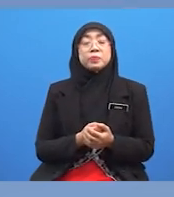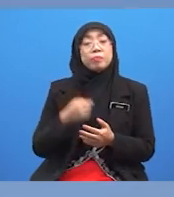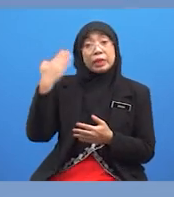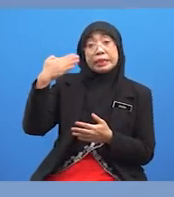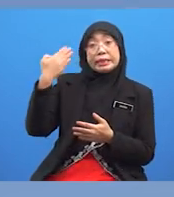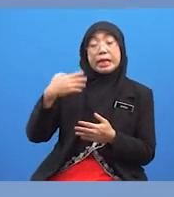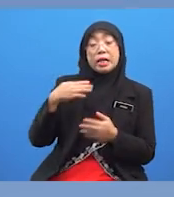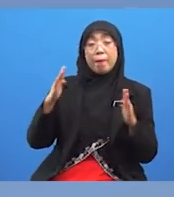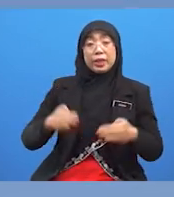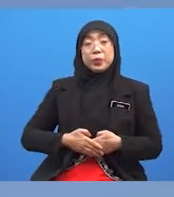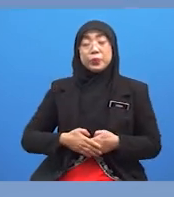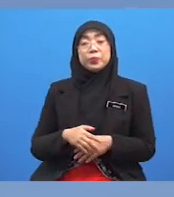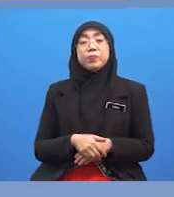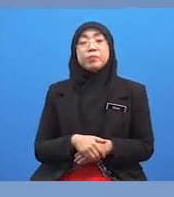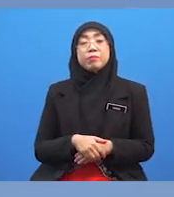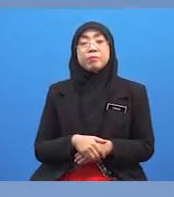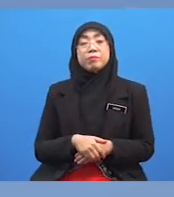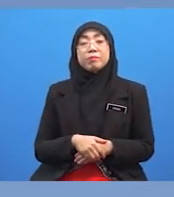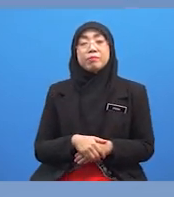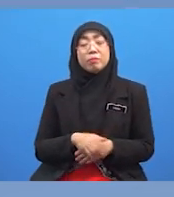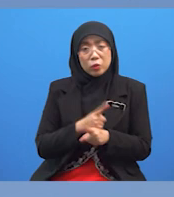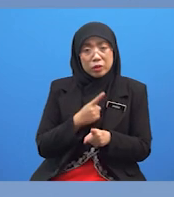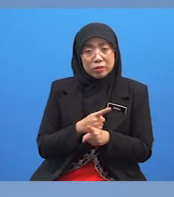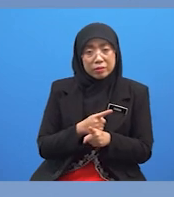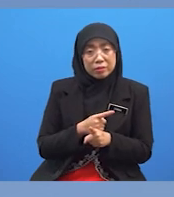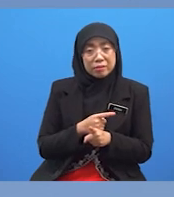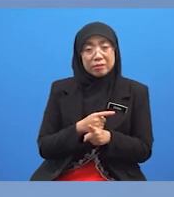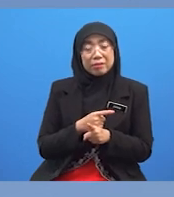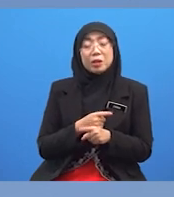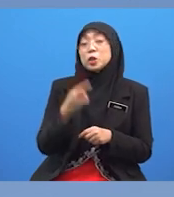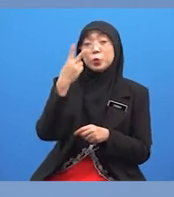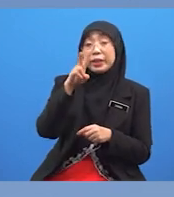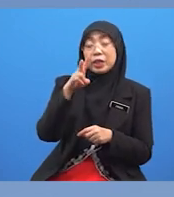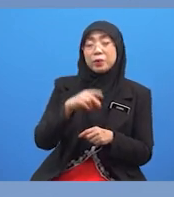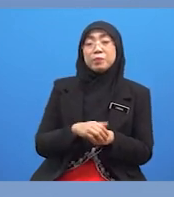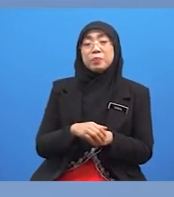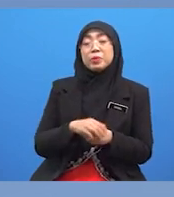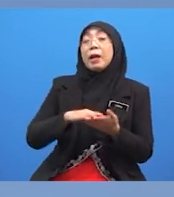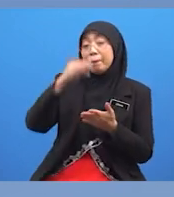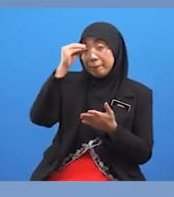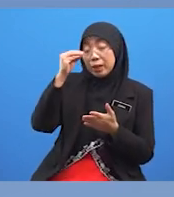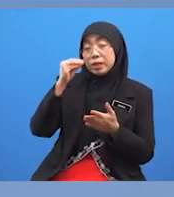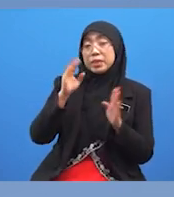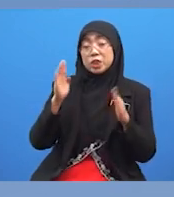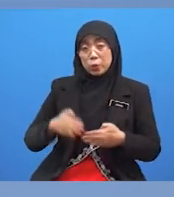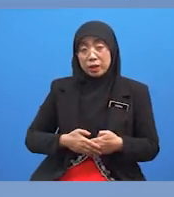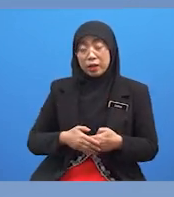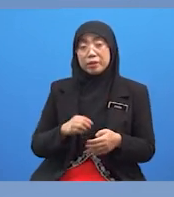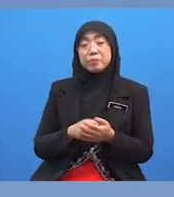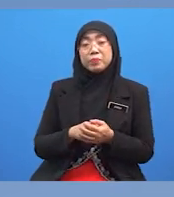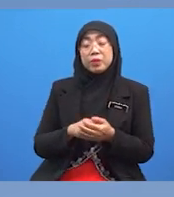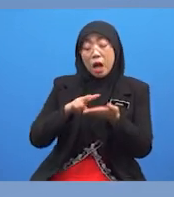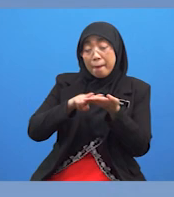Melayu. Ya, betul. Jawapannya ialah bersolat, belajar agama, berdakwah,